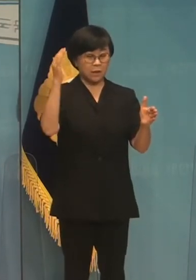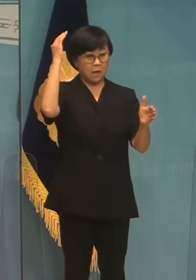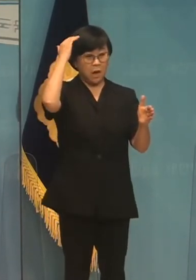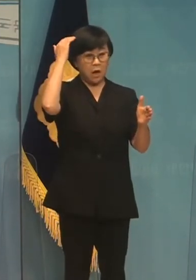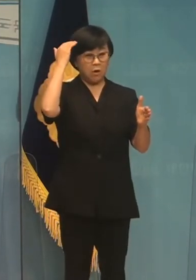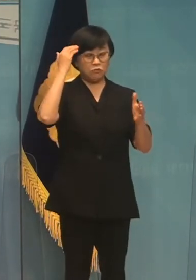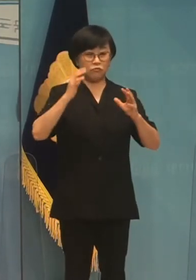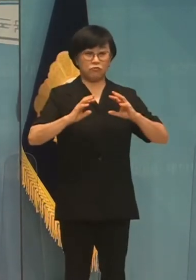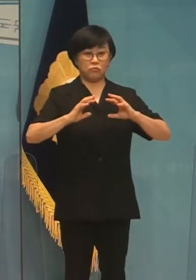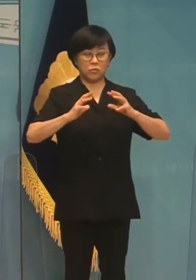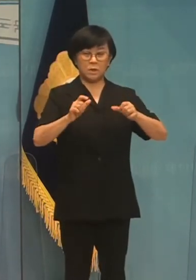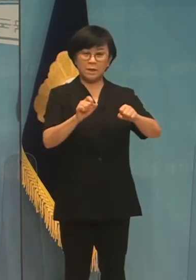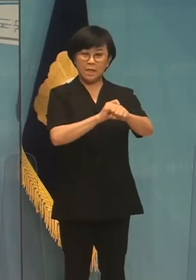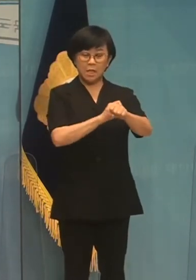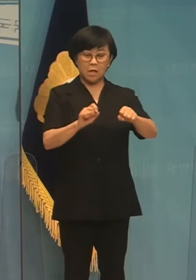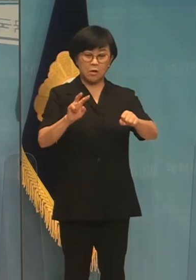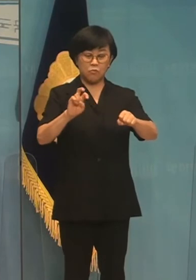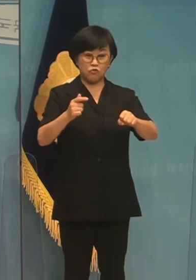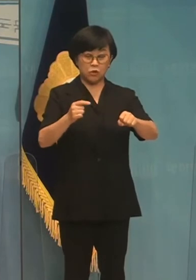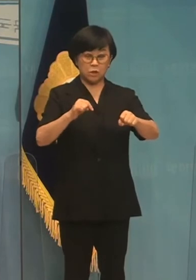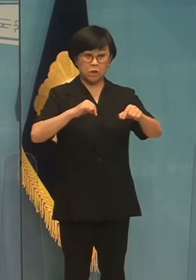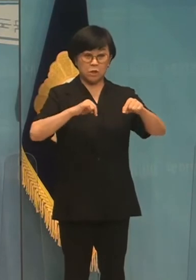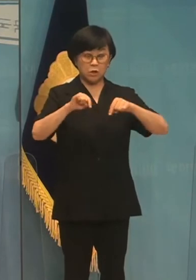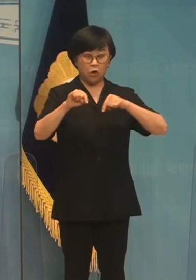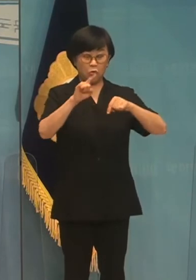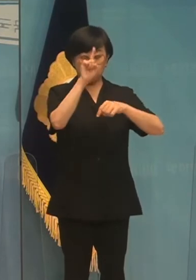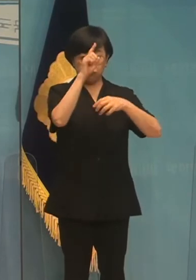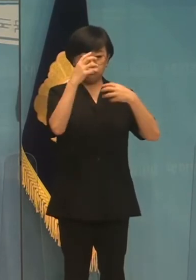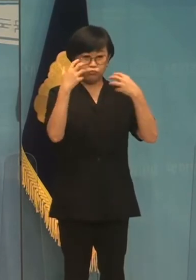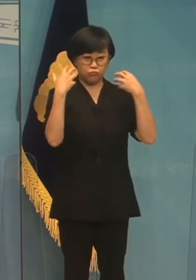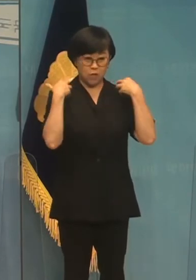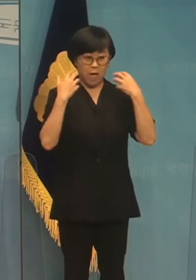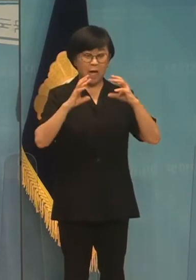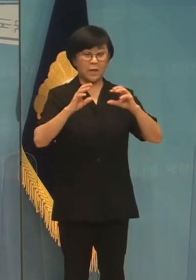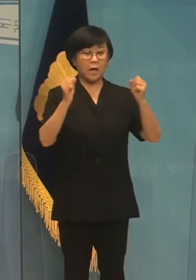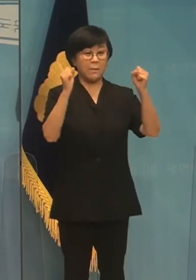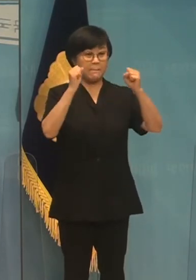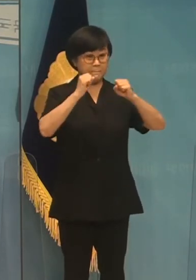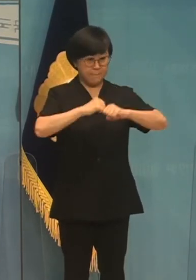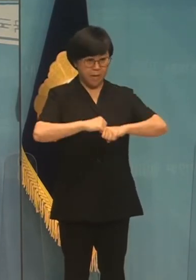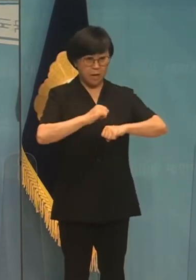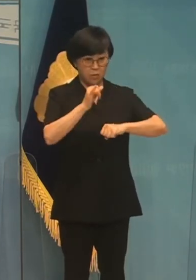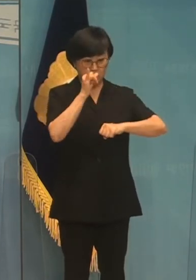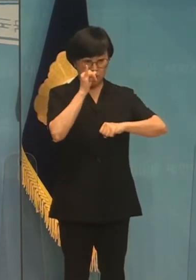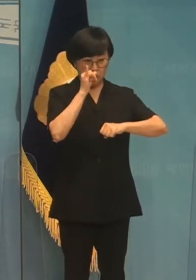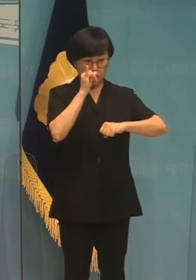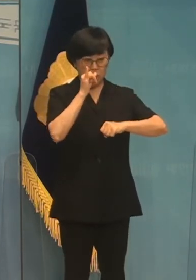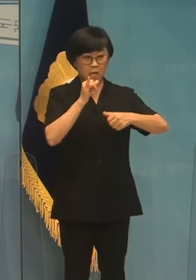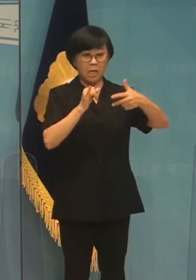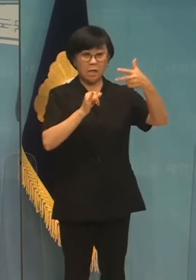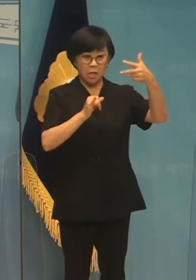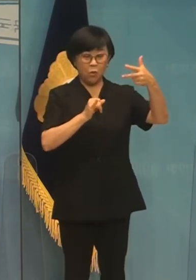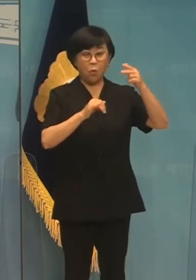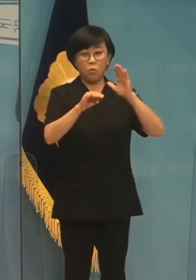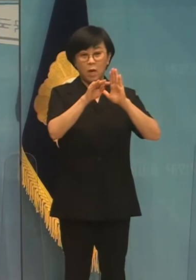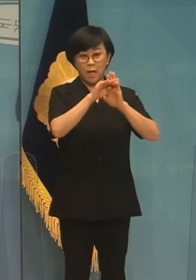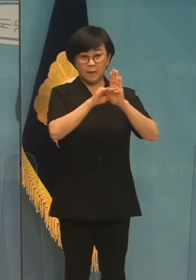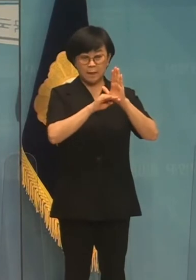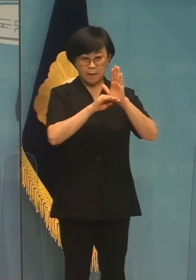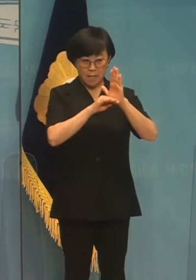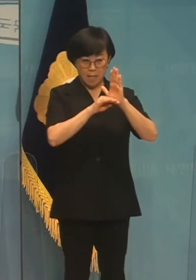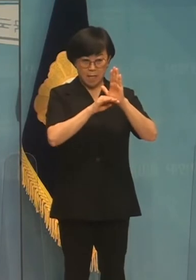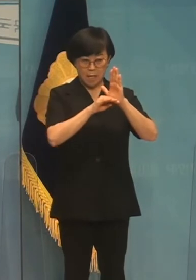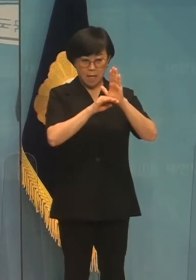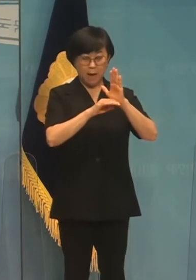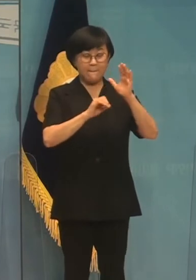우리나라를 특히 문재인 정권 들어서 나라를 거들내고 있는 7가지 적폐,